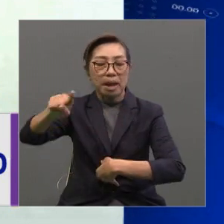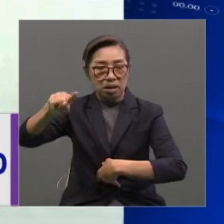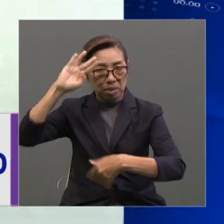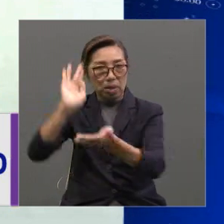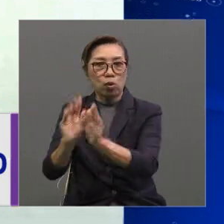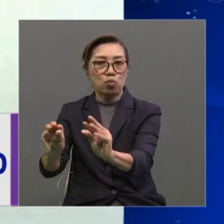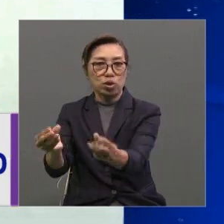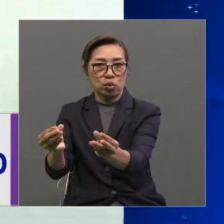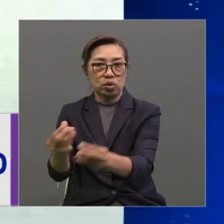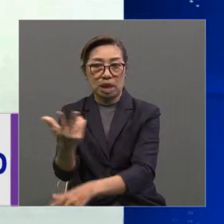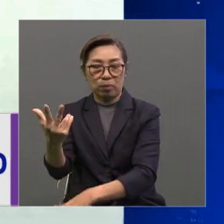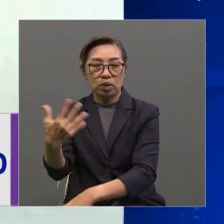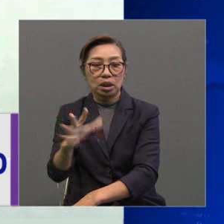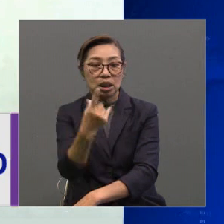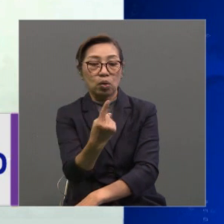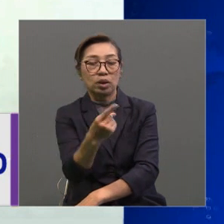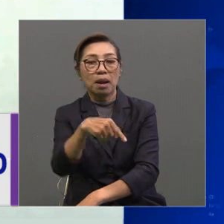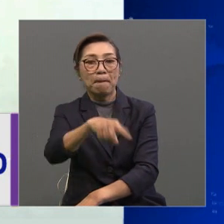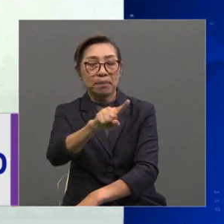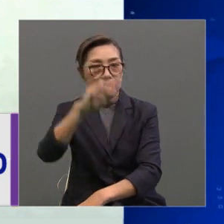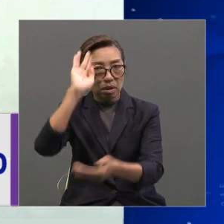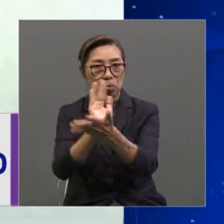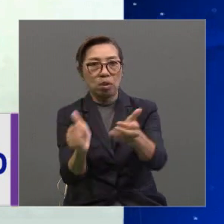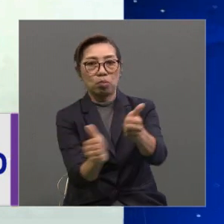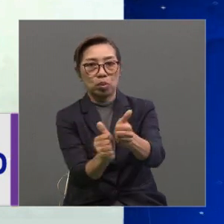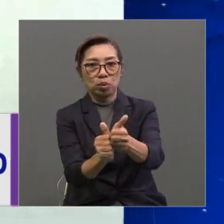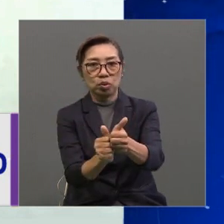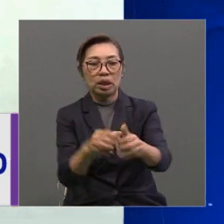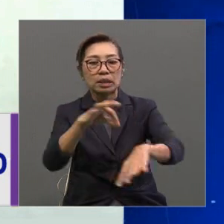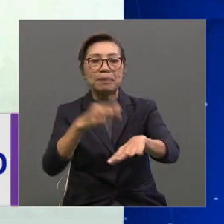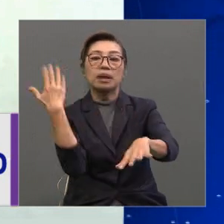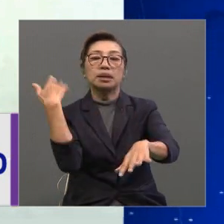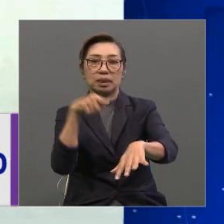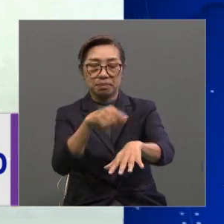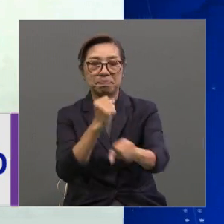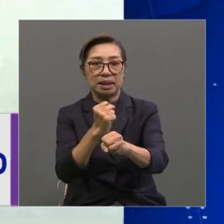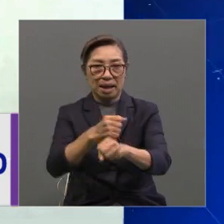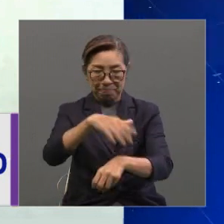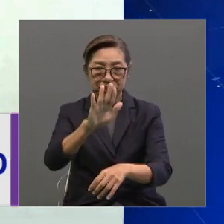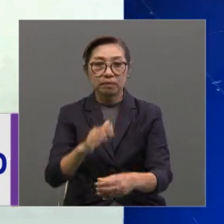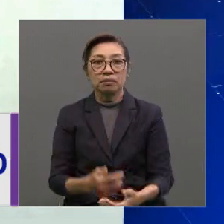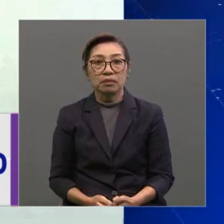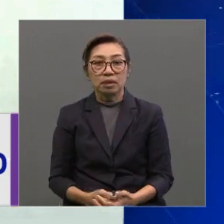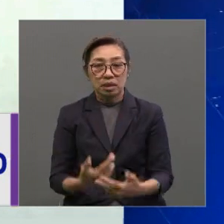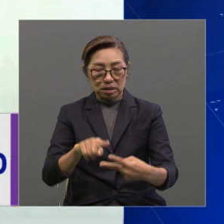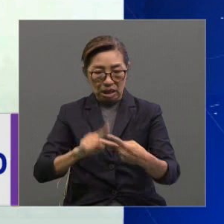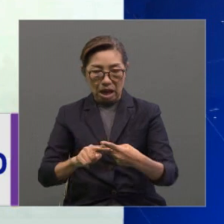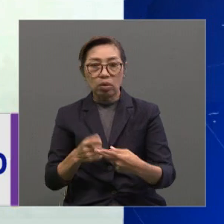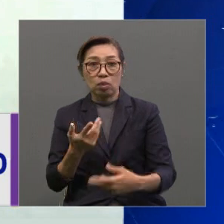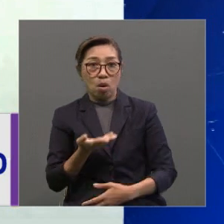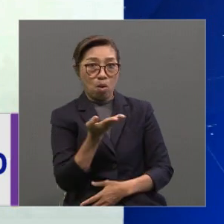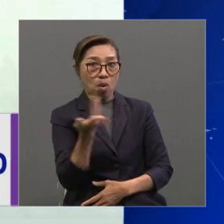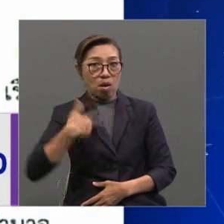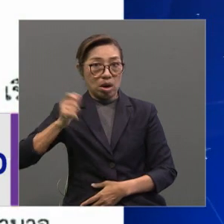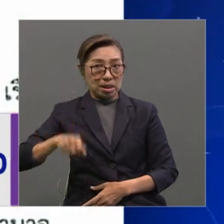โซนอหน่นายกลบไปปดิบัติหนาที่ผู้ชวยพนักงานสอบสวนตามตำแหน่งเดิมนอกจากนี้ยัมีการขออนุมัสาร